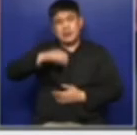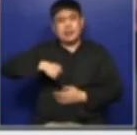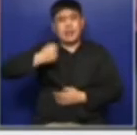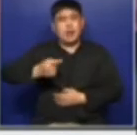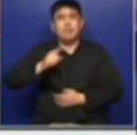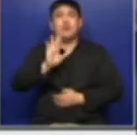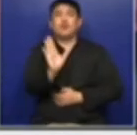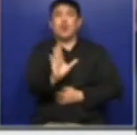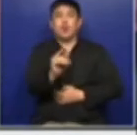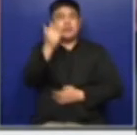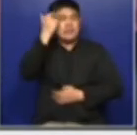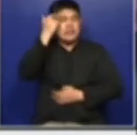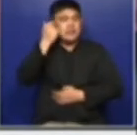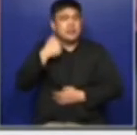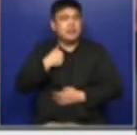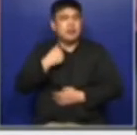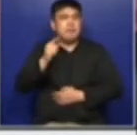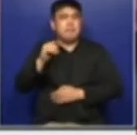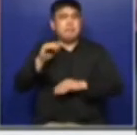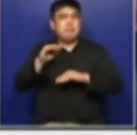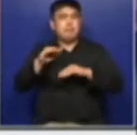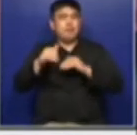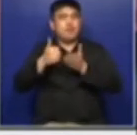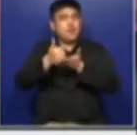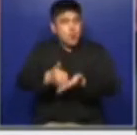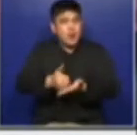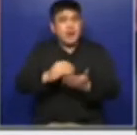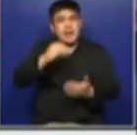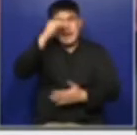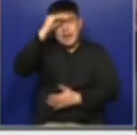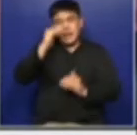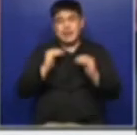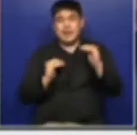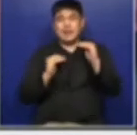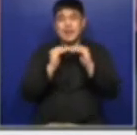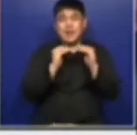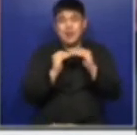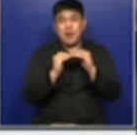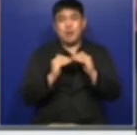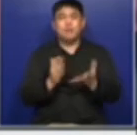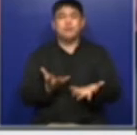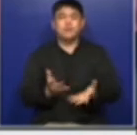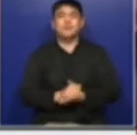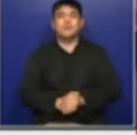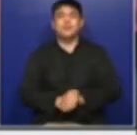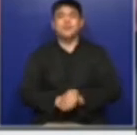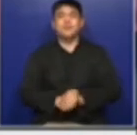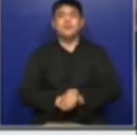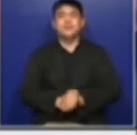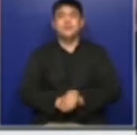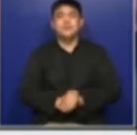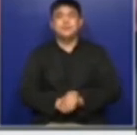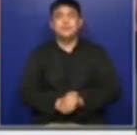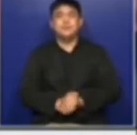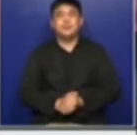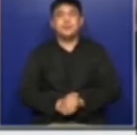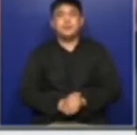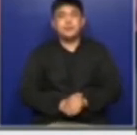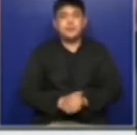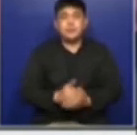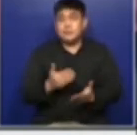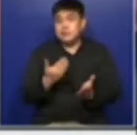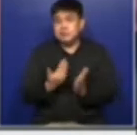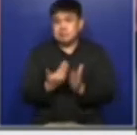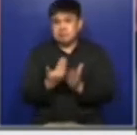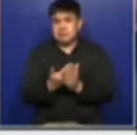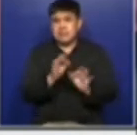ความสามารถจะได้รับการศึกษาทัดเทียมกับคนที่อยู่ส่วนกลางนะครับด้านการงบประมาณนี่ส